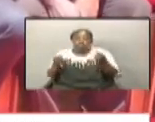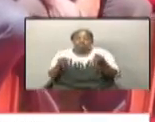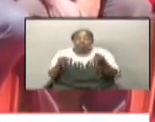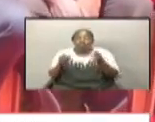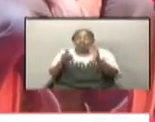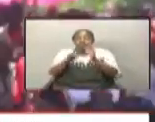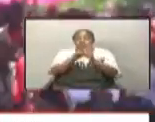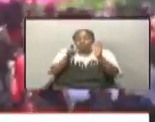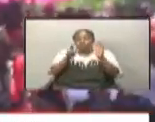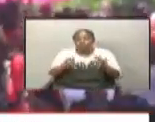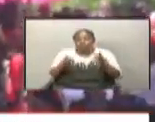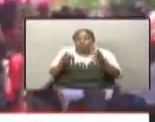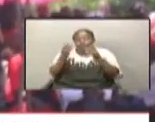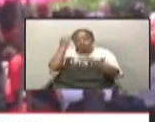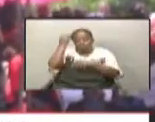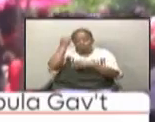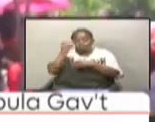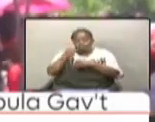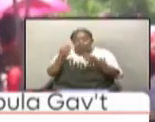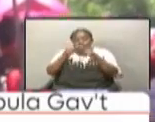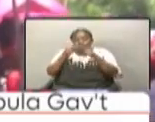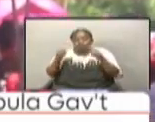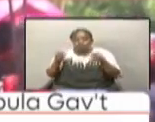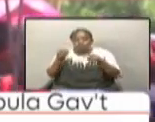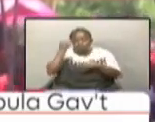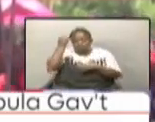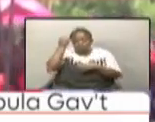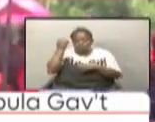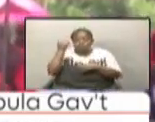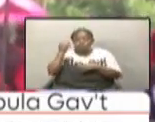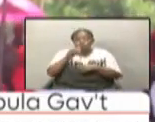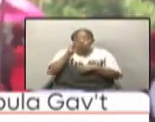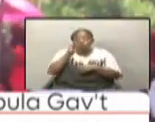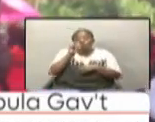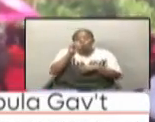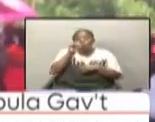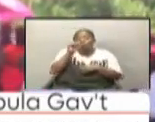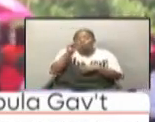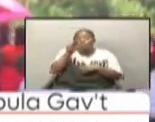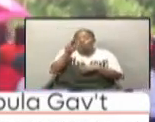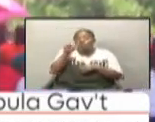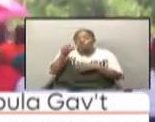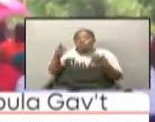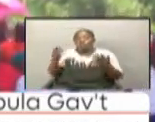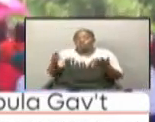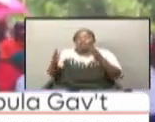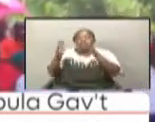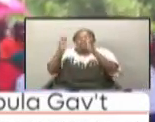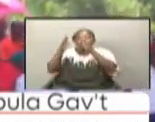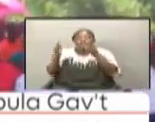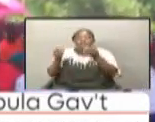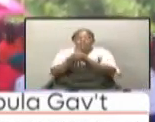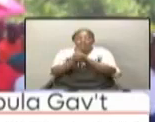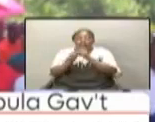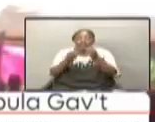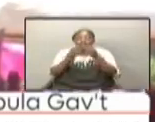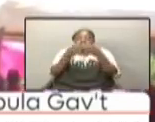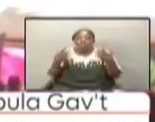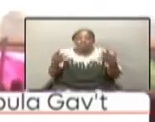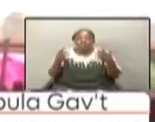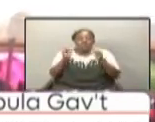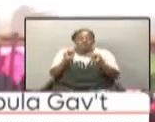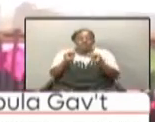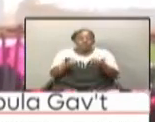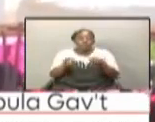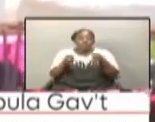ezenja uro. In the court martial where he excelled in restoring as many as possible,